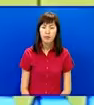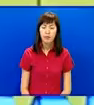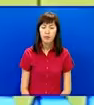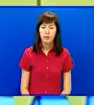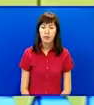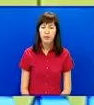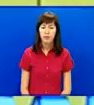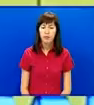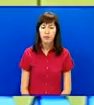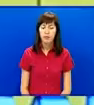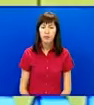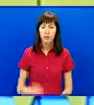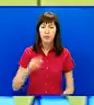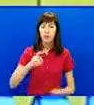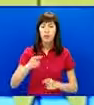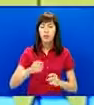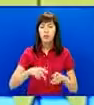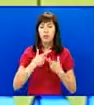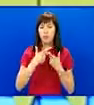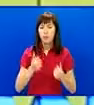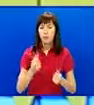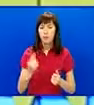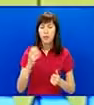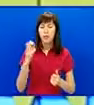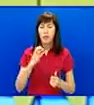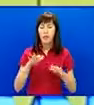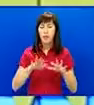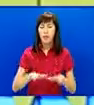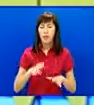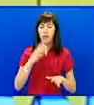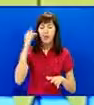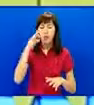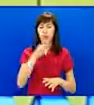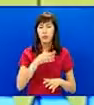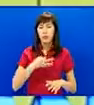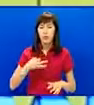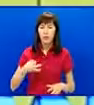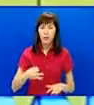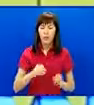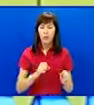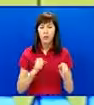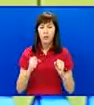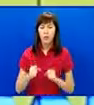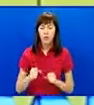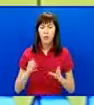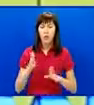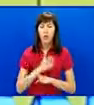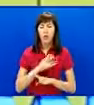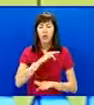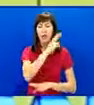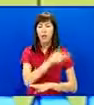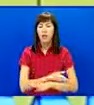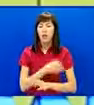И в завершении. Департамент по ЧС предупреждает, 1 сентября местами по Южно-Казахстанской области сохраняется усиление